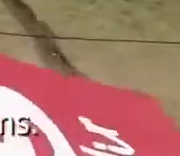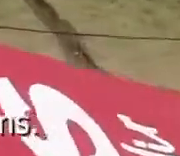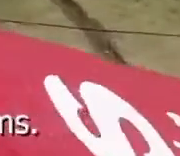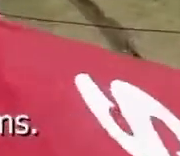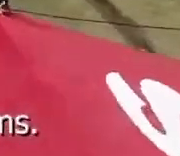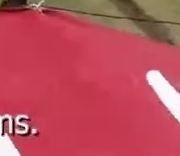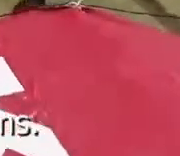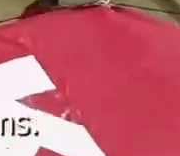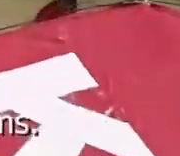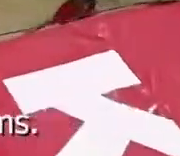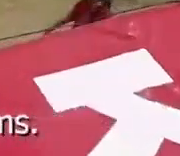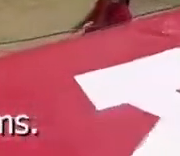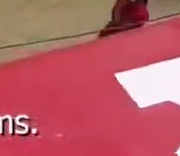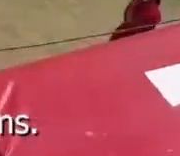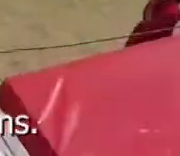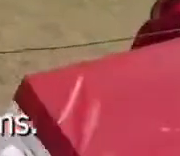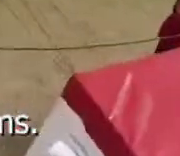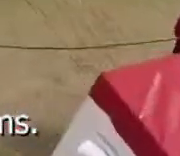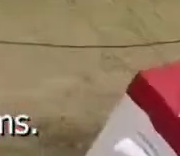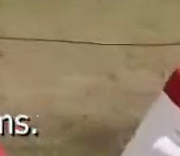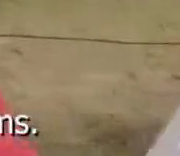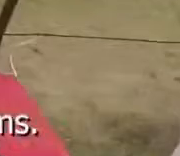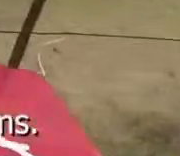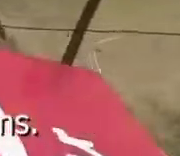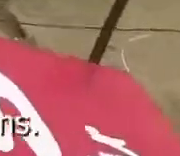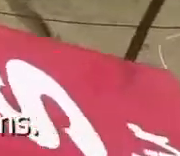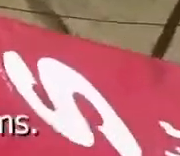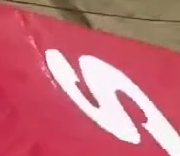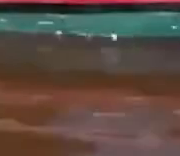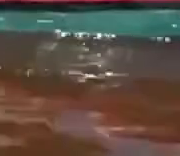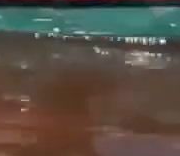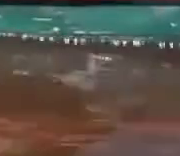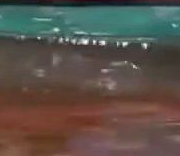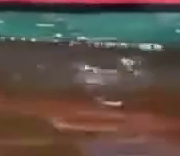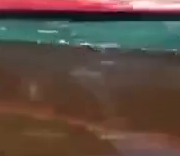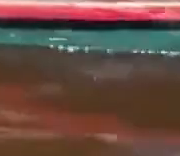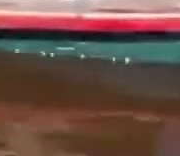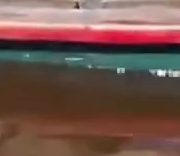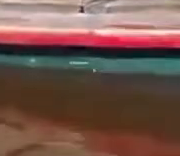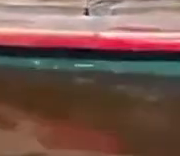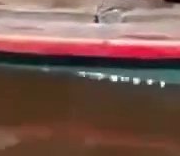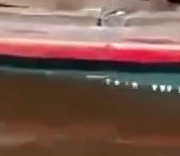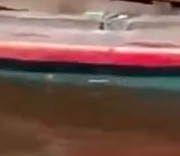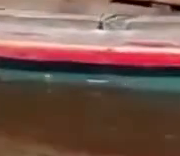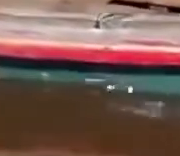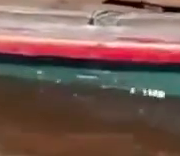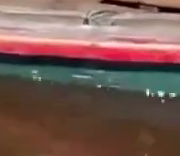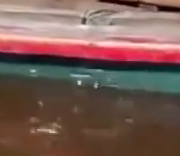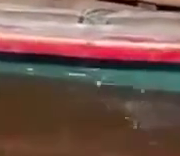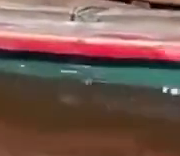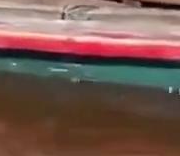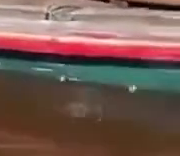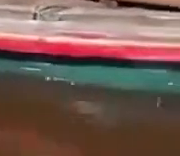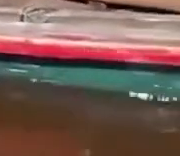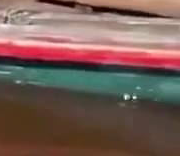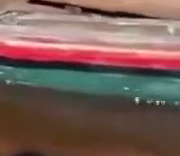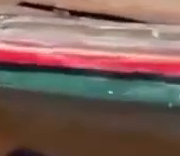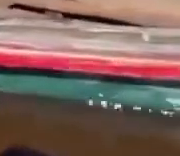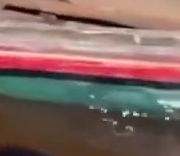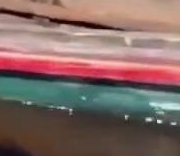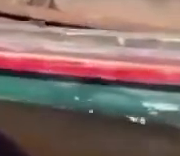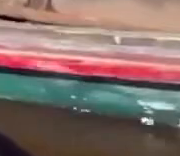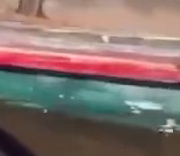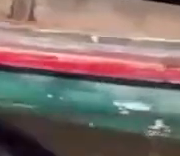memiliki peran aktif dalam penanganan permasalahan sosial lainnya. Tagana menjadi cermin partisipasi masyarakat